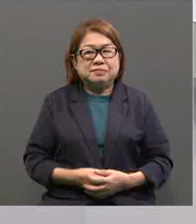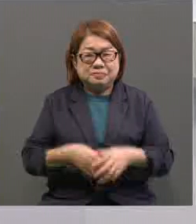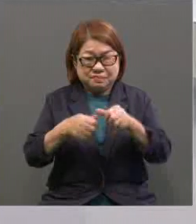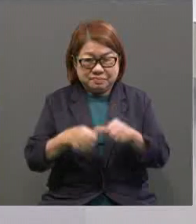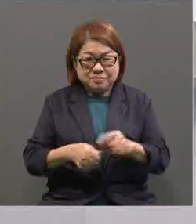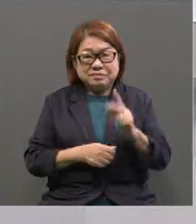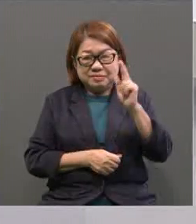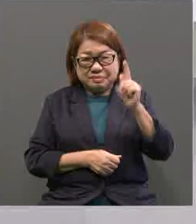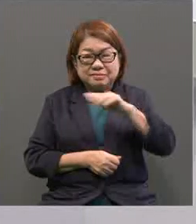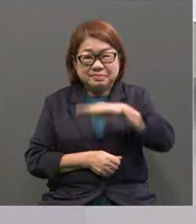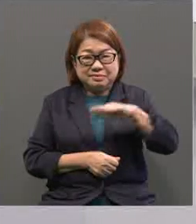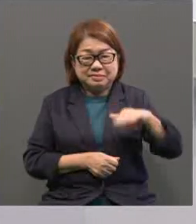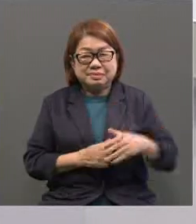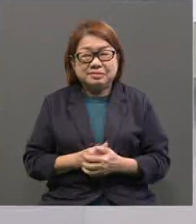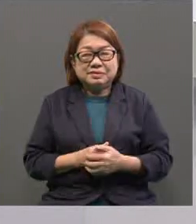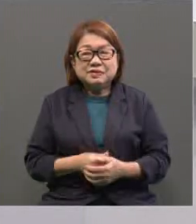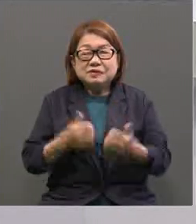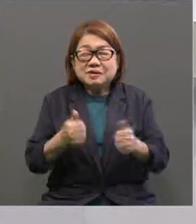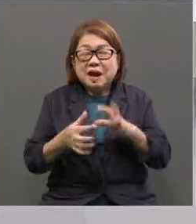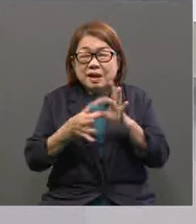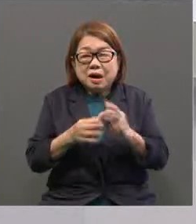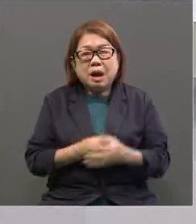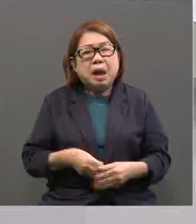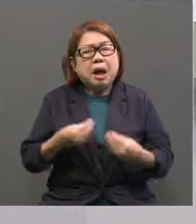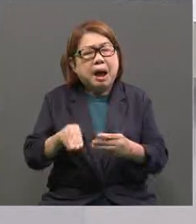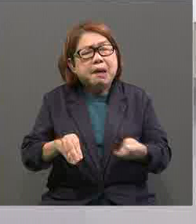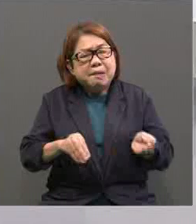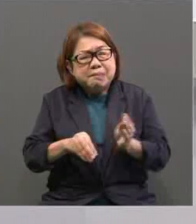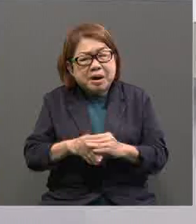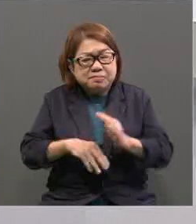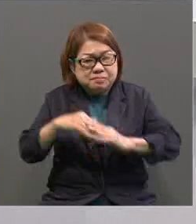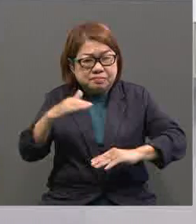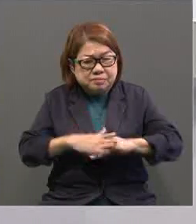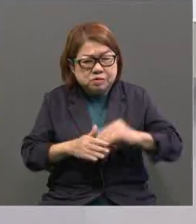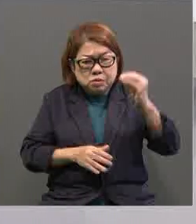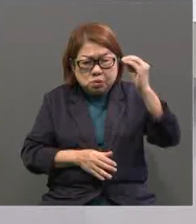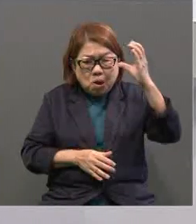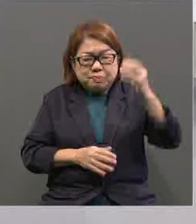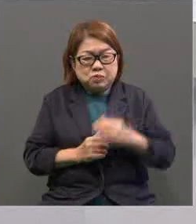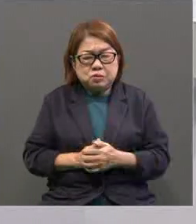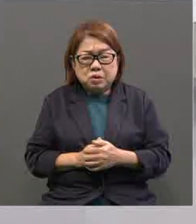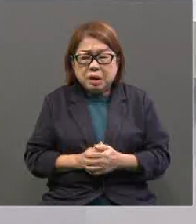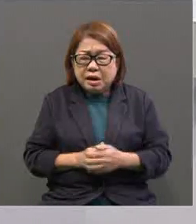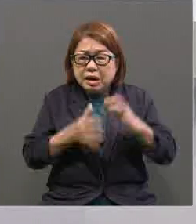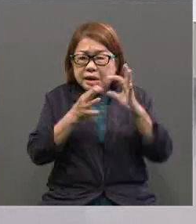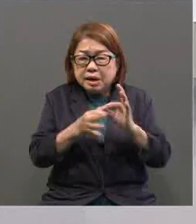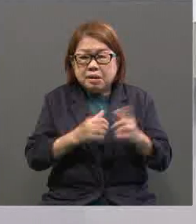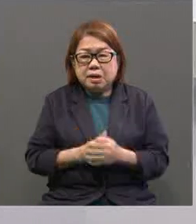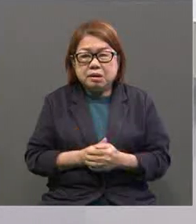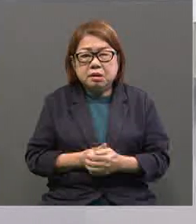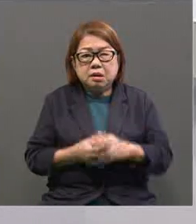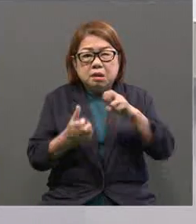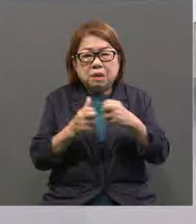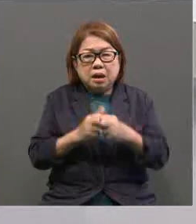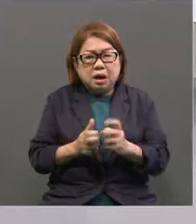ยังอยู่ที่เรื่องของเด็กๆเหมือนกันนะครับแต่คราวนี้เป็นการเสริมทักษะให้กับเด็กๆเพิ่มเติมเข้ามานะครับโดยเฉพาะทักษะที่เกี่ยวเนื่องกับการเผชิญเ